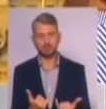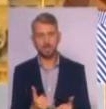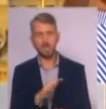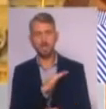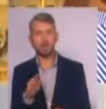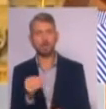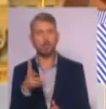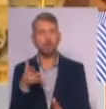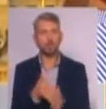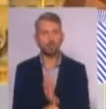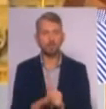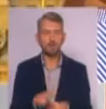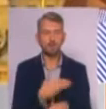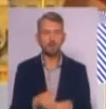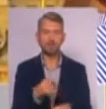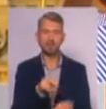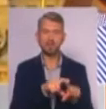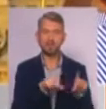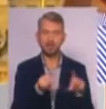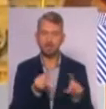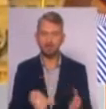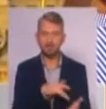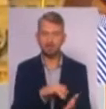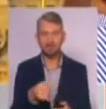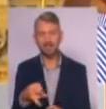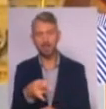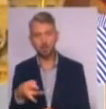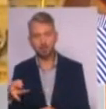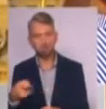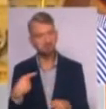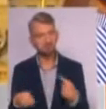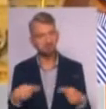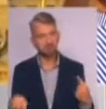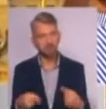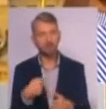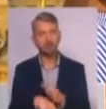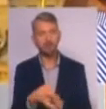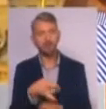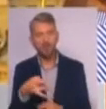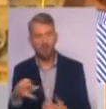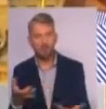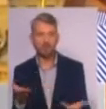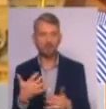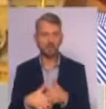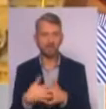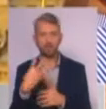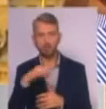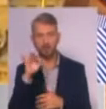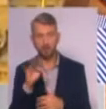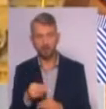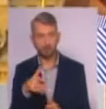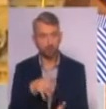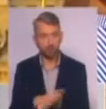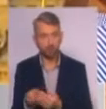рівень освоєння між департаментами міста та районами різниця, тому що райони десь в середньому 40%